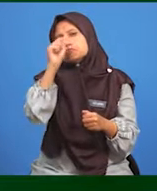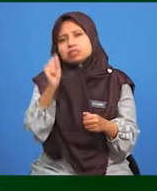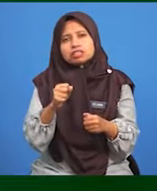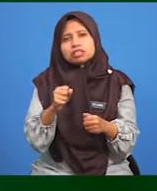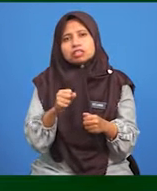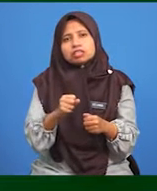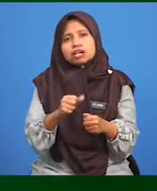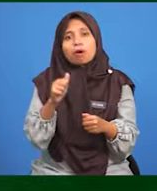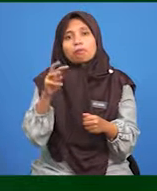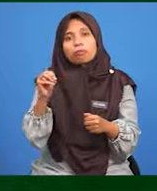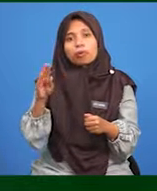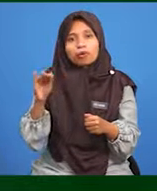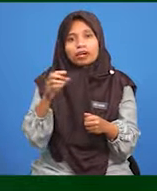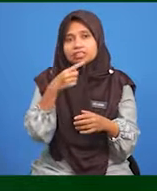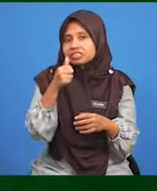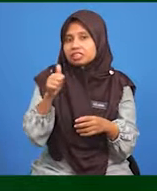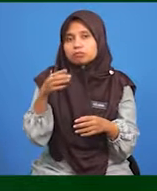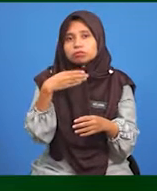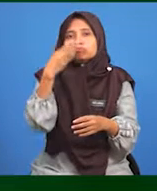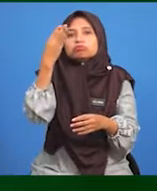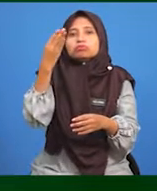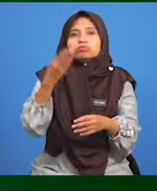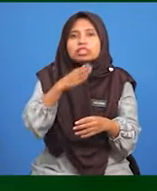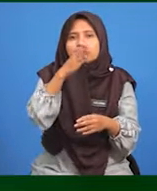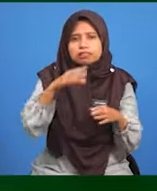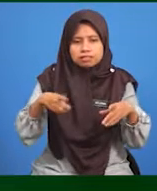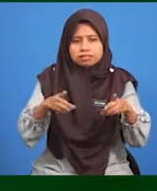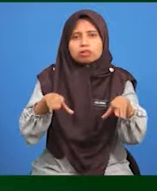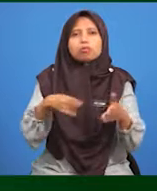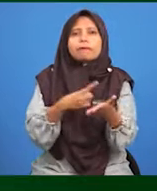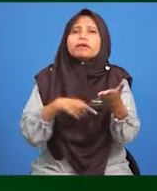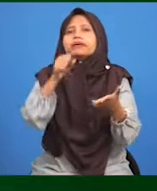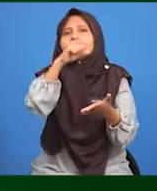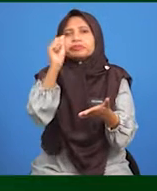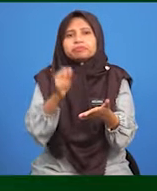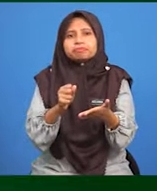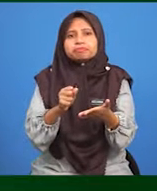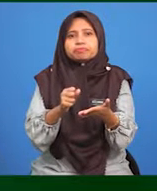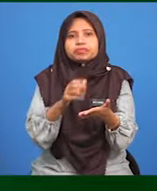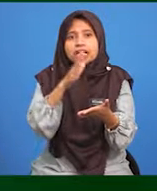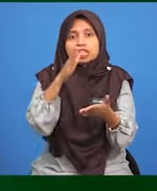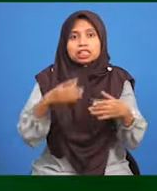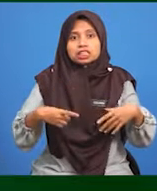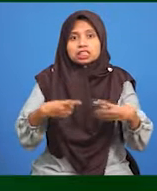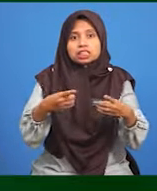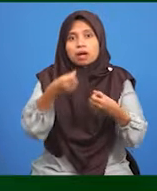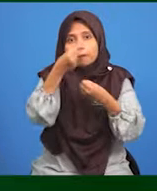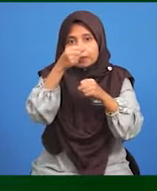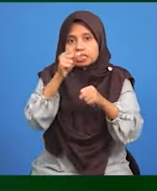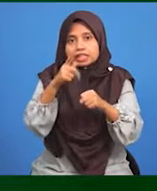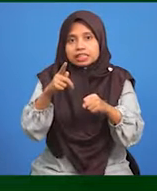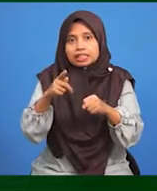I am boy sedapnya bau ini sedang buat apel Hai Ninik sedang